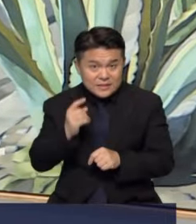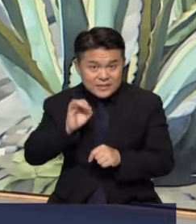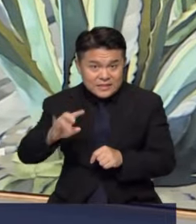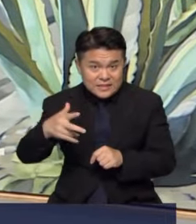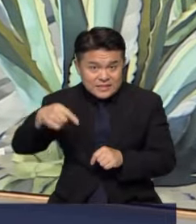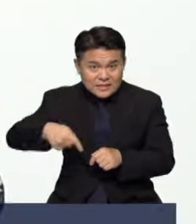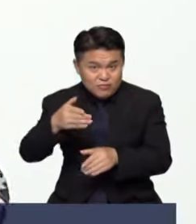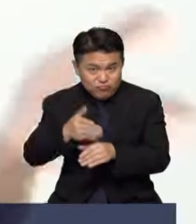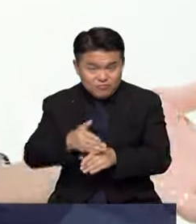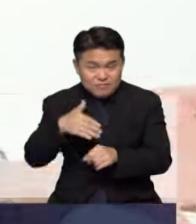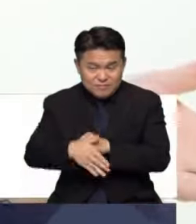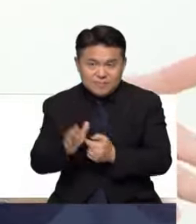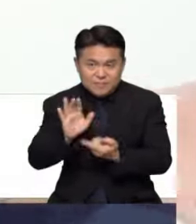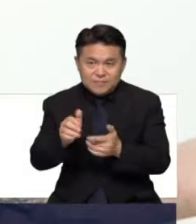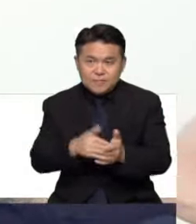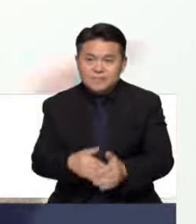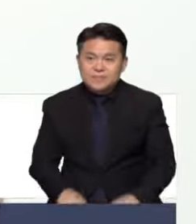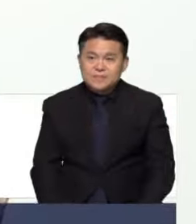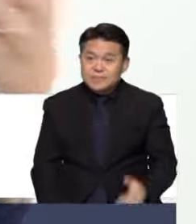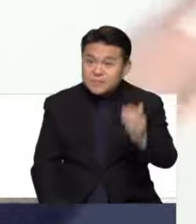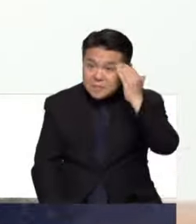구현했습니다. 한국도 そうだし,